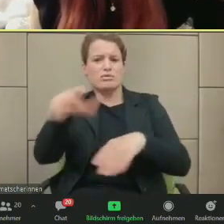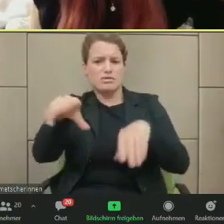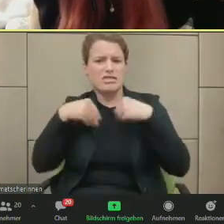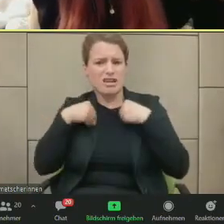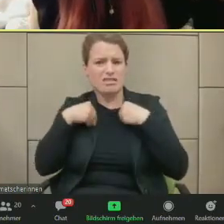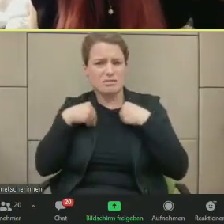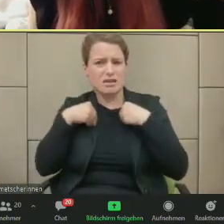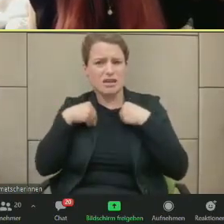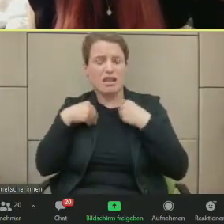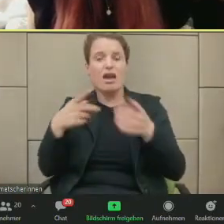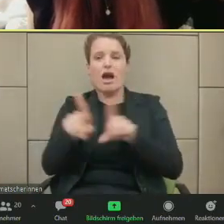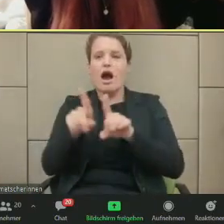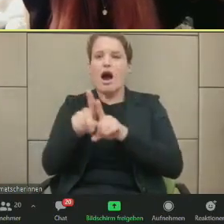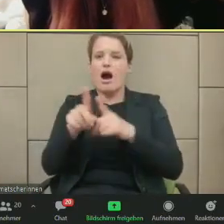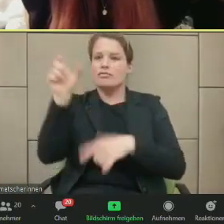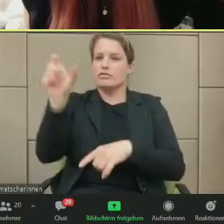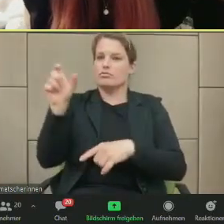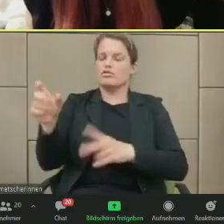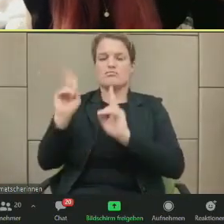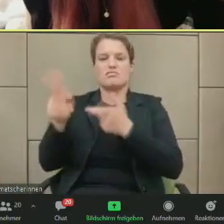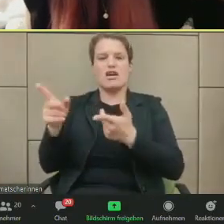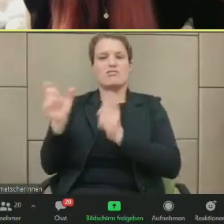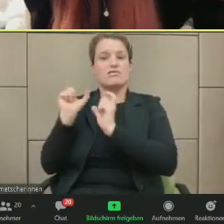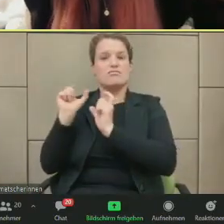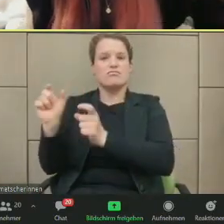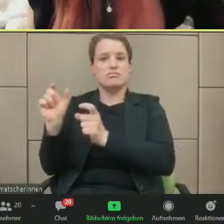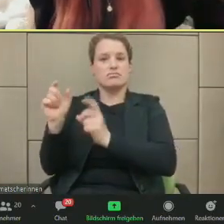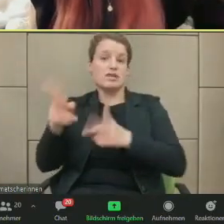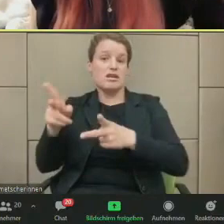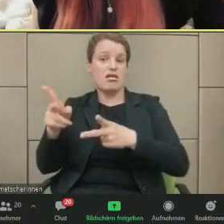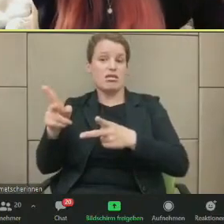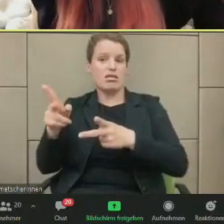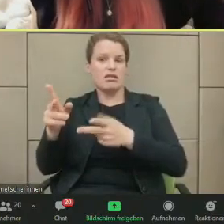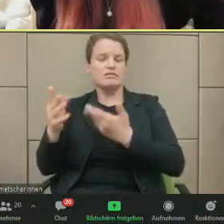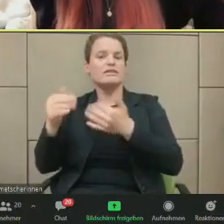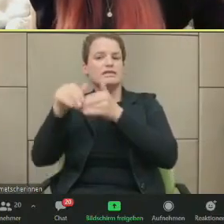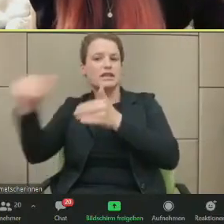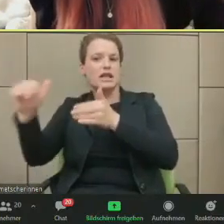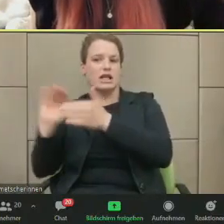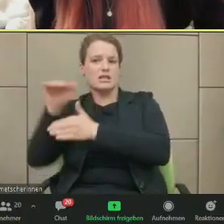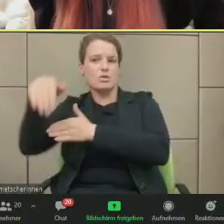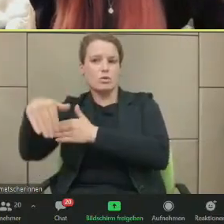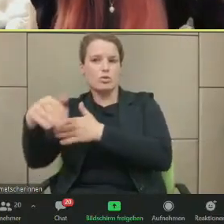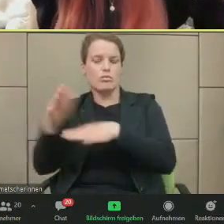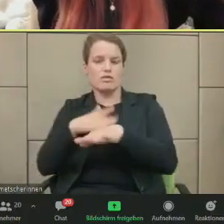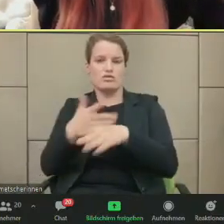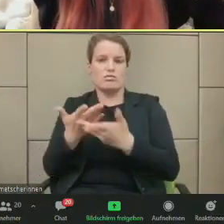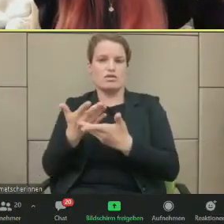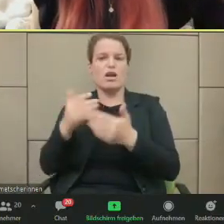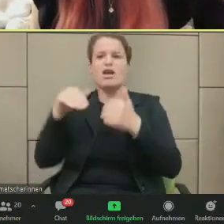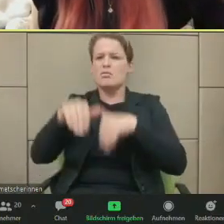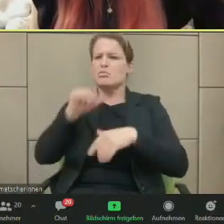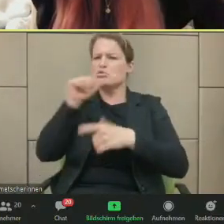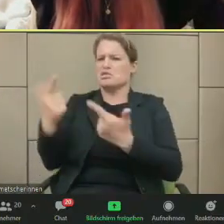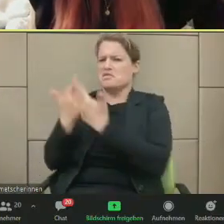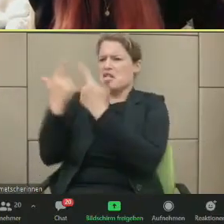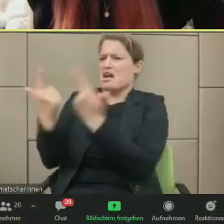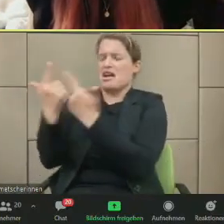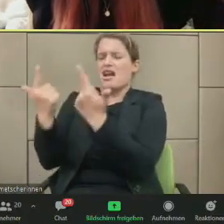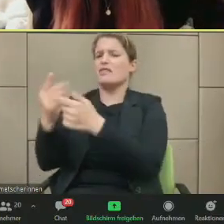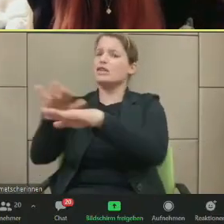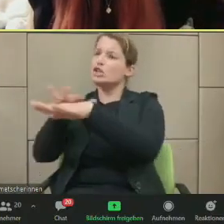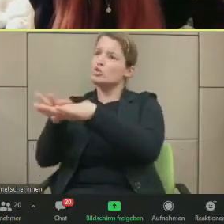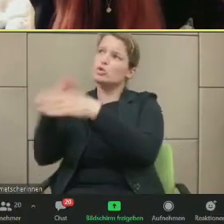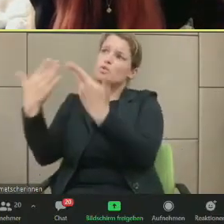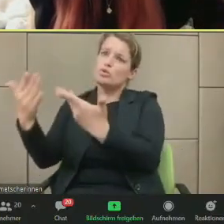Man darf auch Menschen blockieren, die zu weit gehen. Man ist ihnen keine Rechenschaft schuldig. Wenn jemand wirklich weit über deine Grenzen geht,